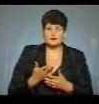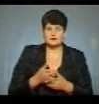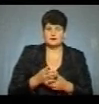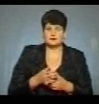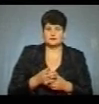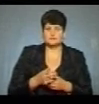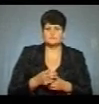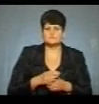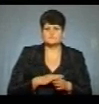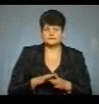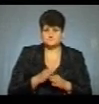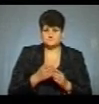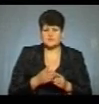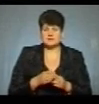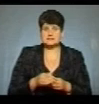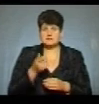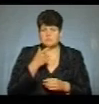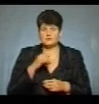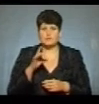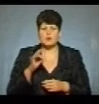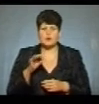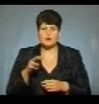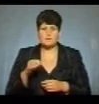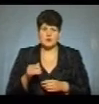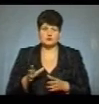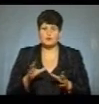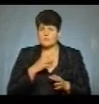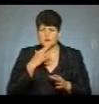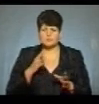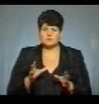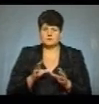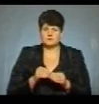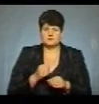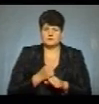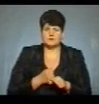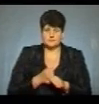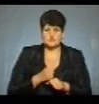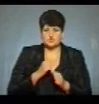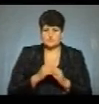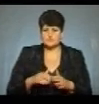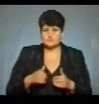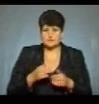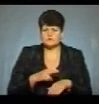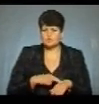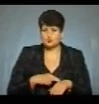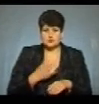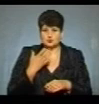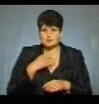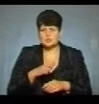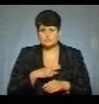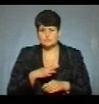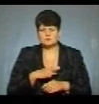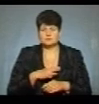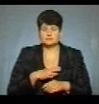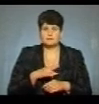паном Романом багато працівників поліції діяли спільно. Він досить часто звертався в поліцію, коли підозрював